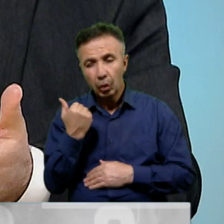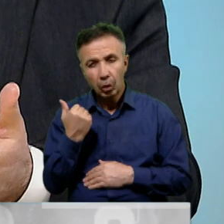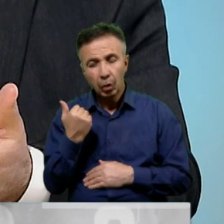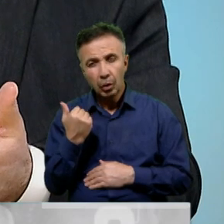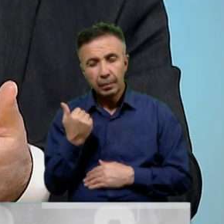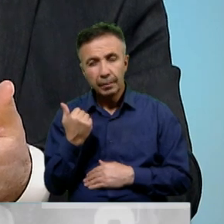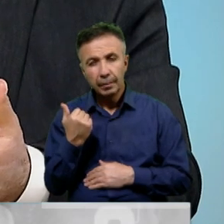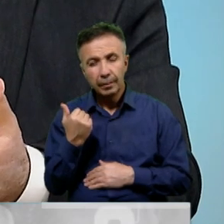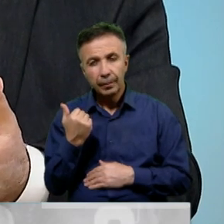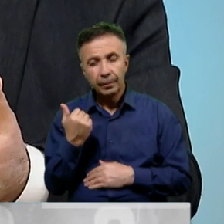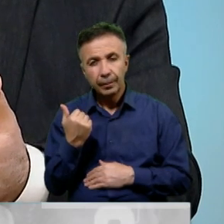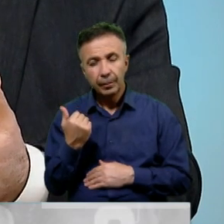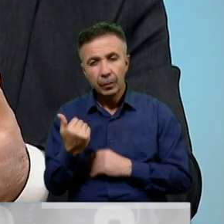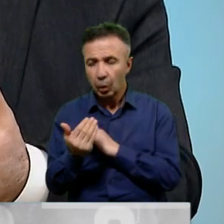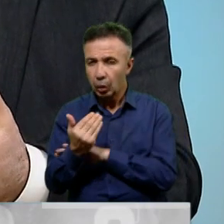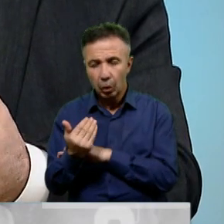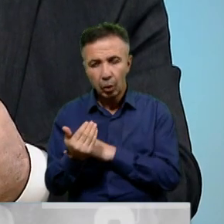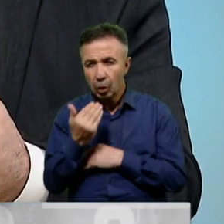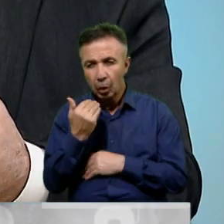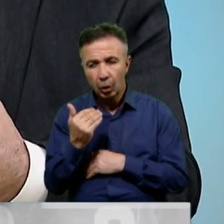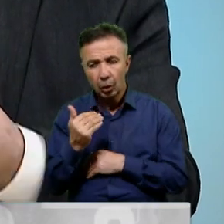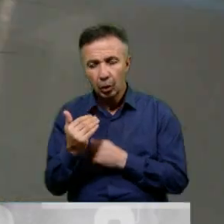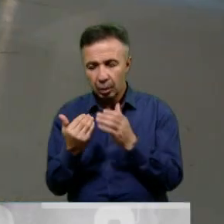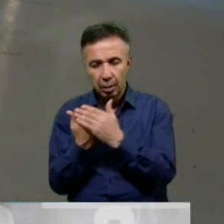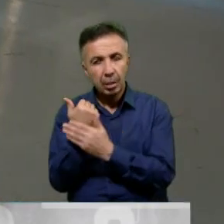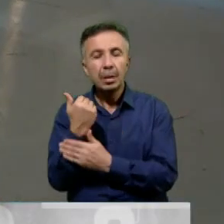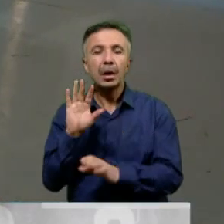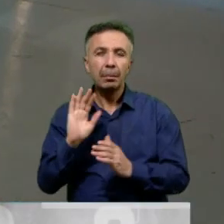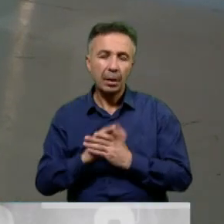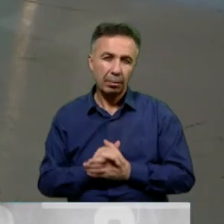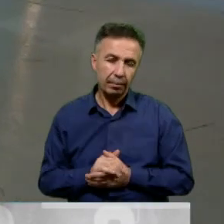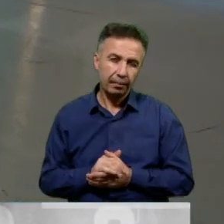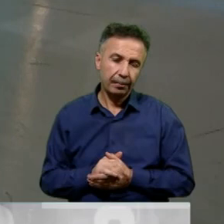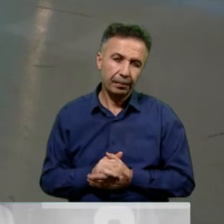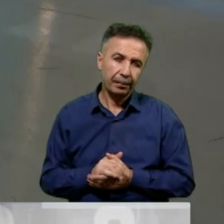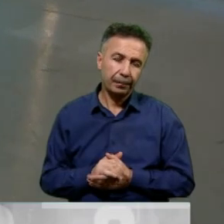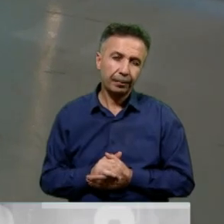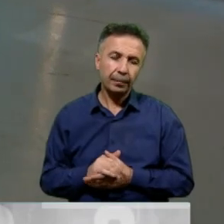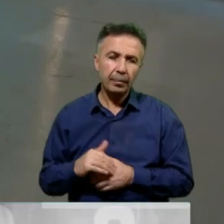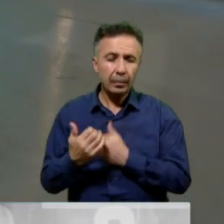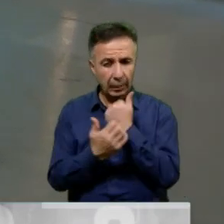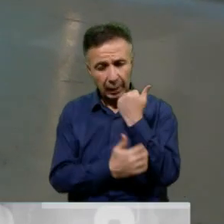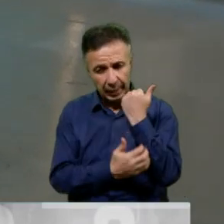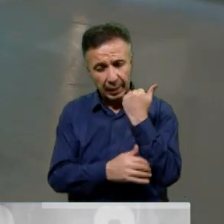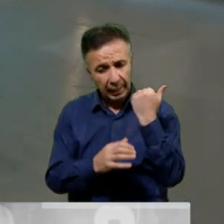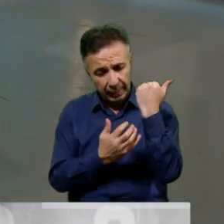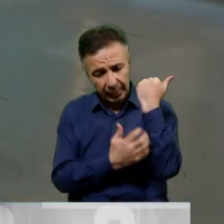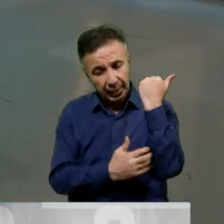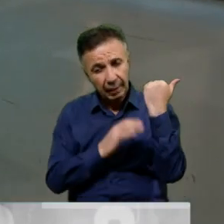yıkayacaksın diye Cenab-ı Hakk'ın bir emri olur mu? Yahut kolunuzu yıkamanız mümkün değil, yara, başka şeyler